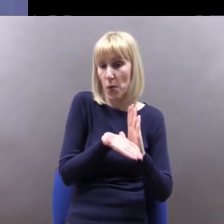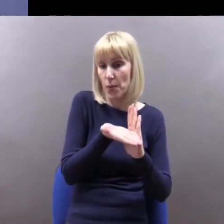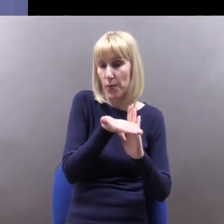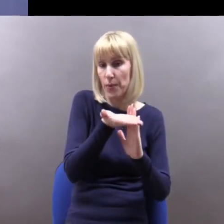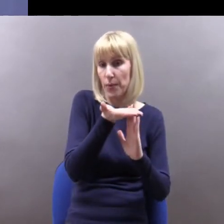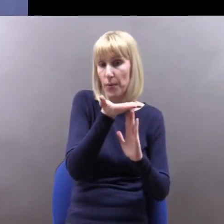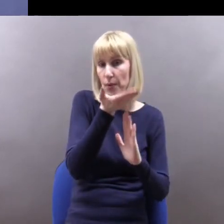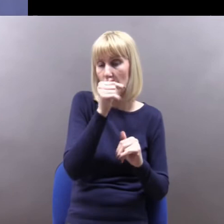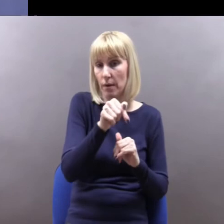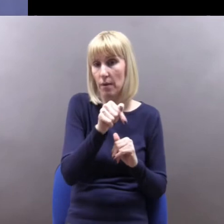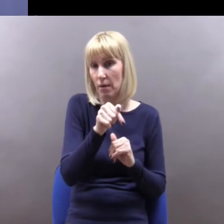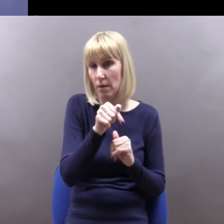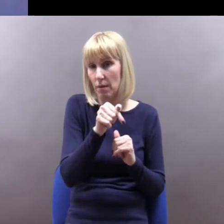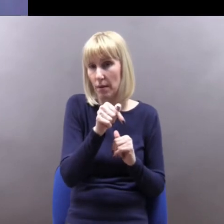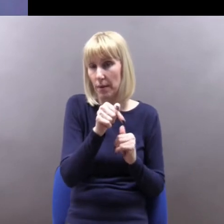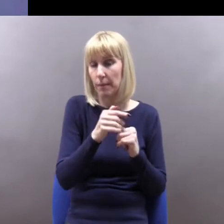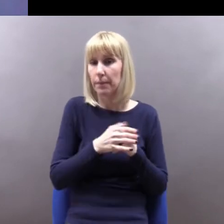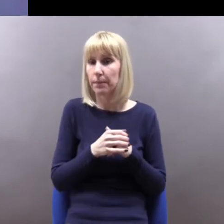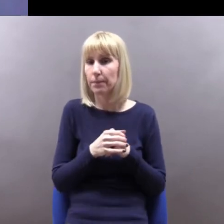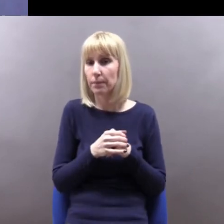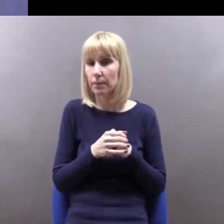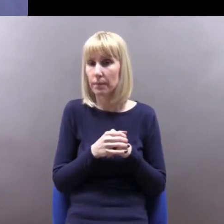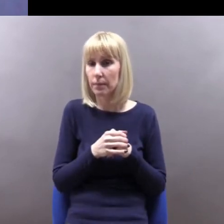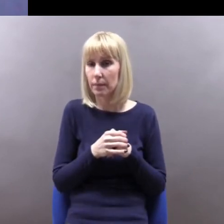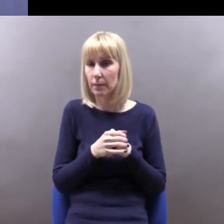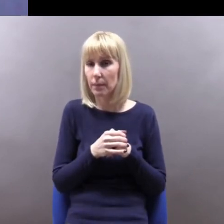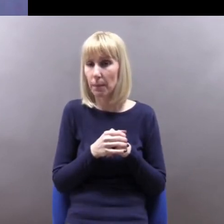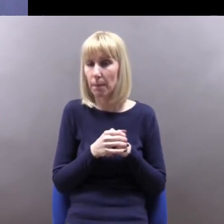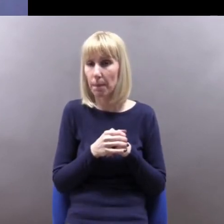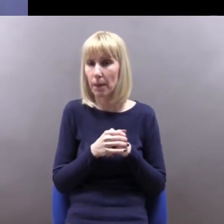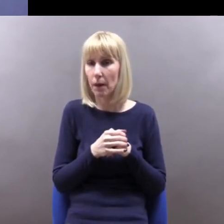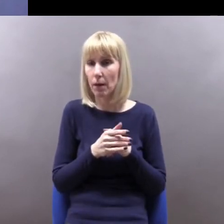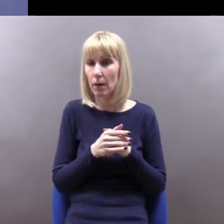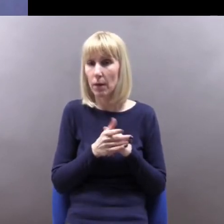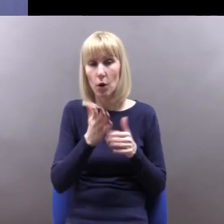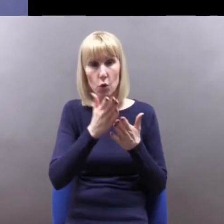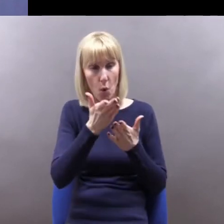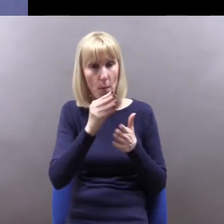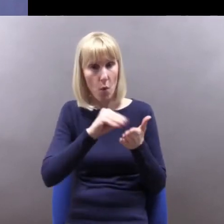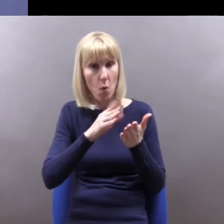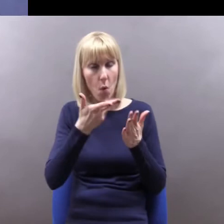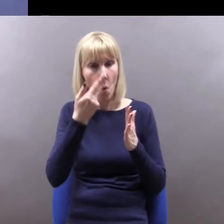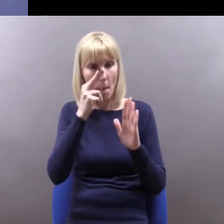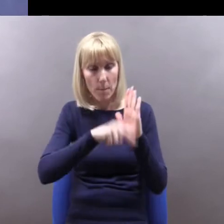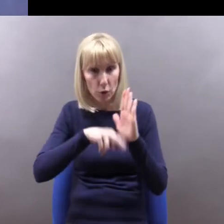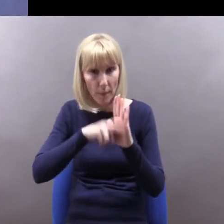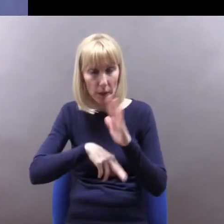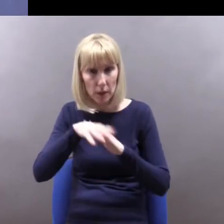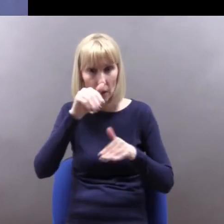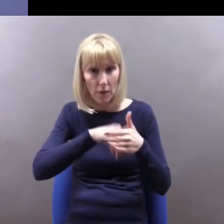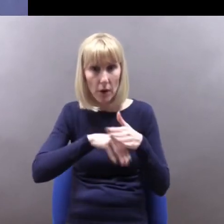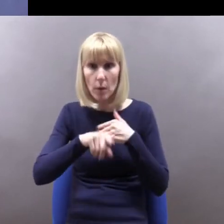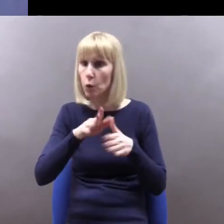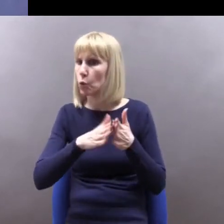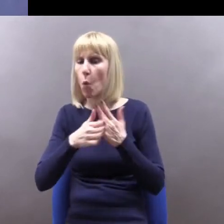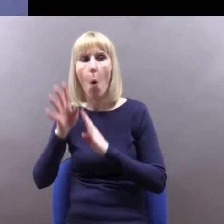jeszcze do tego nie mógł człowiek, to było narzucone przepisami wewnętrznymi, że nie mógł klient